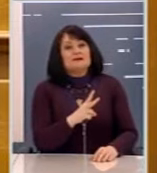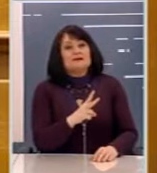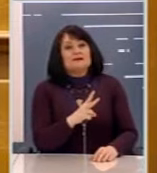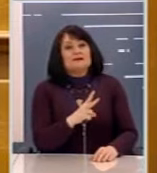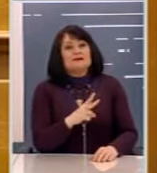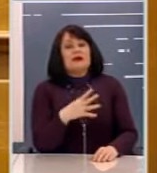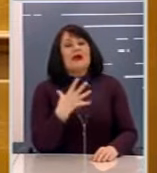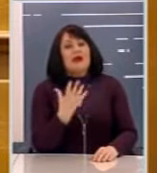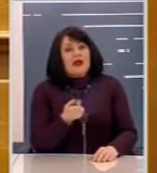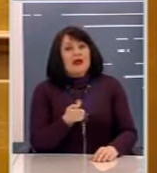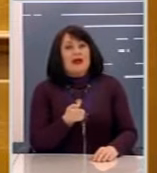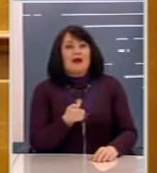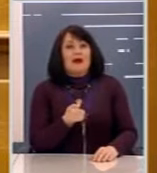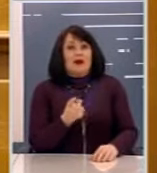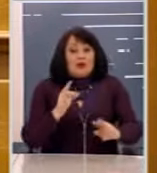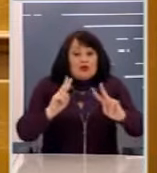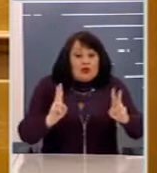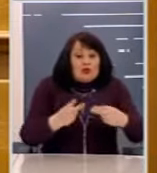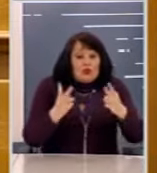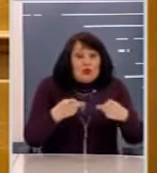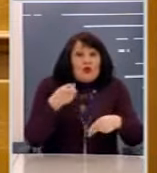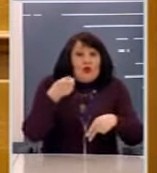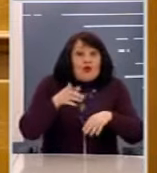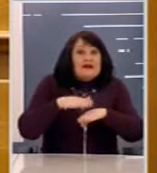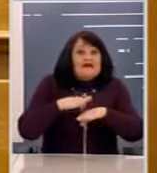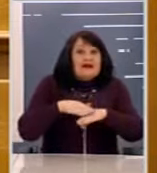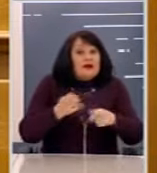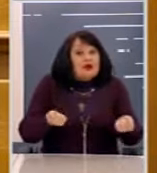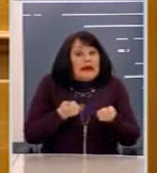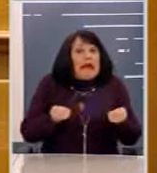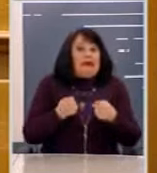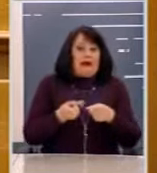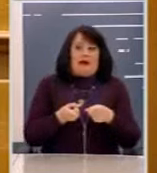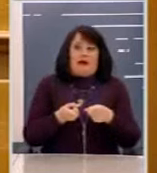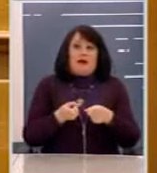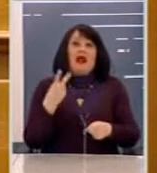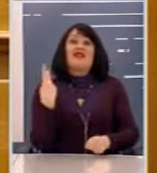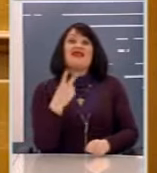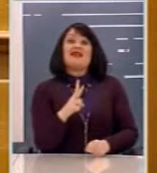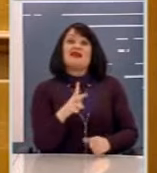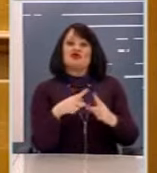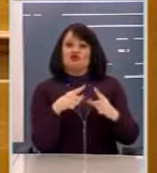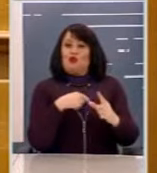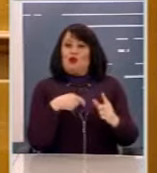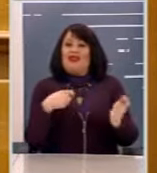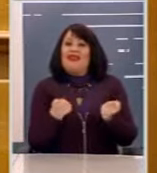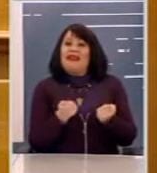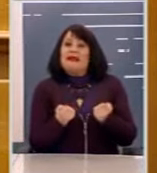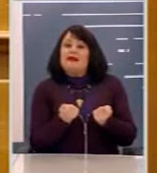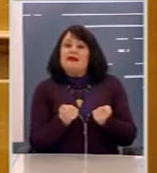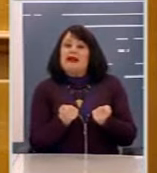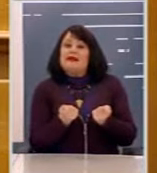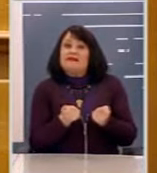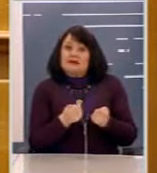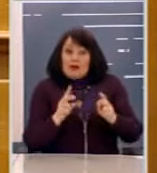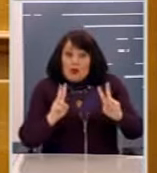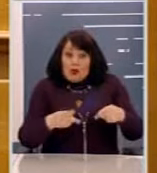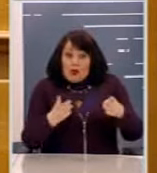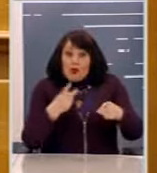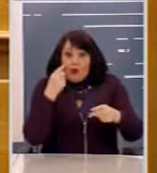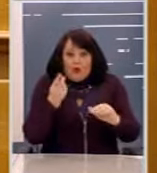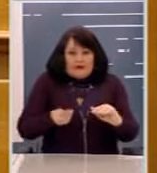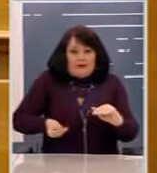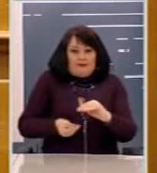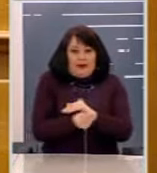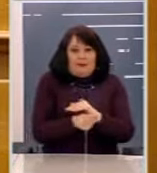έχουν πιαστεί με τη γίδα στην πλάτη. Δικοί σας διοικητές έχουν πιαστεί